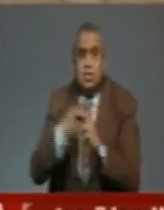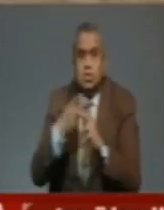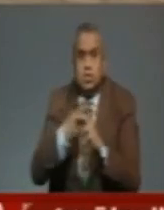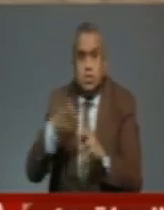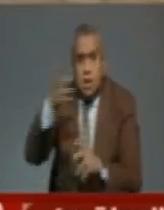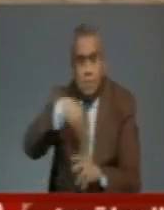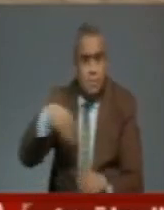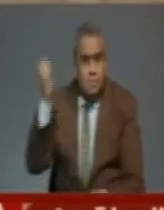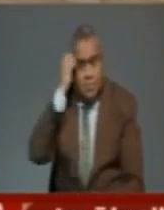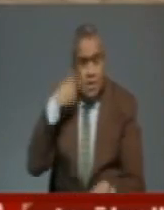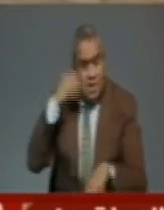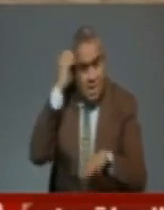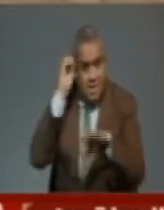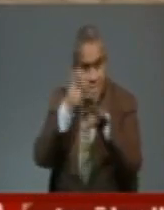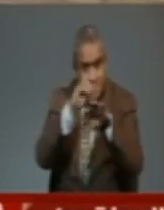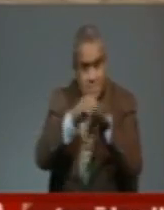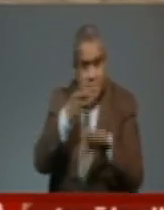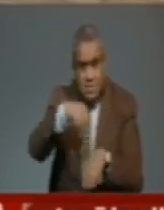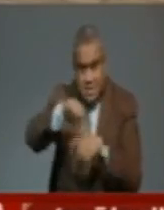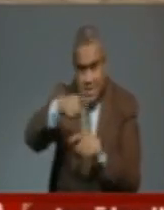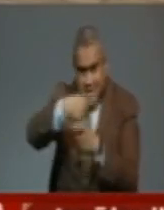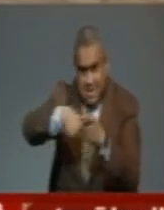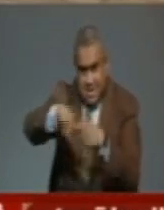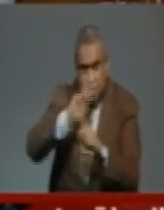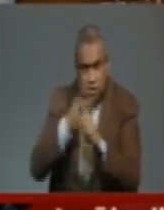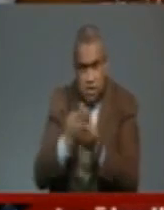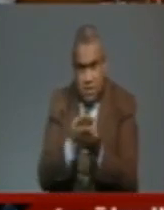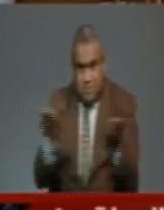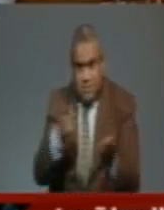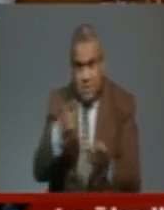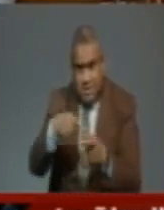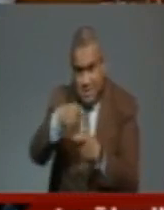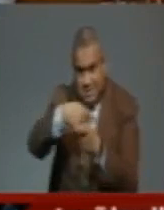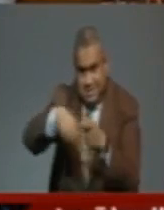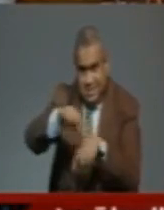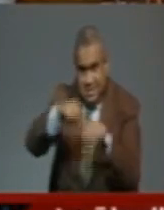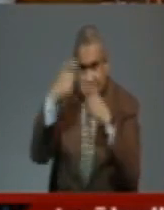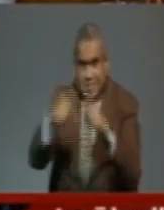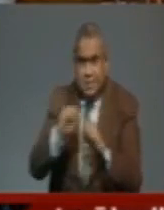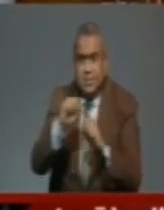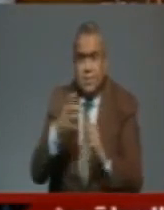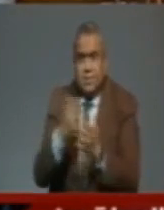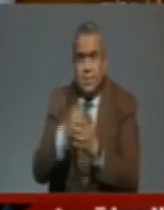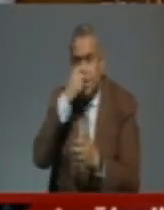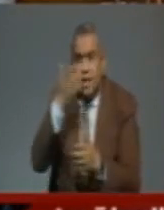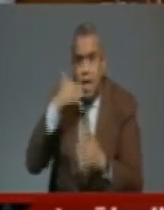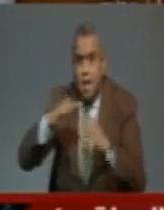كامل، ان الحتة دي والحتة دي دي ما كانتش موجوده قبل كده